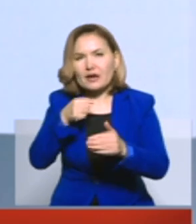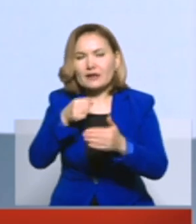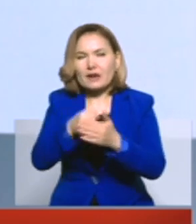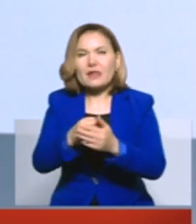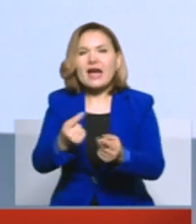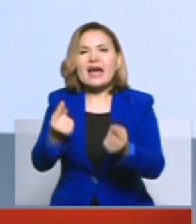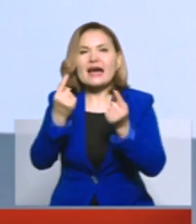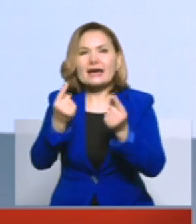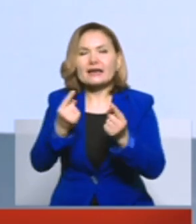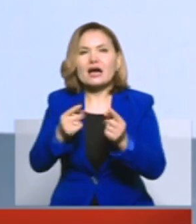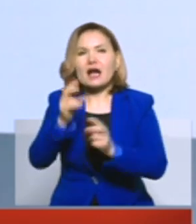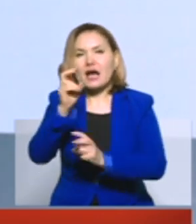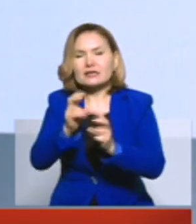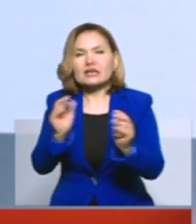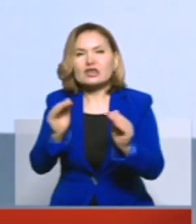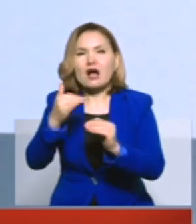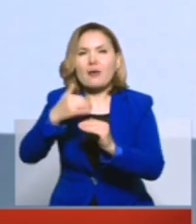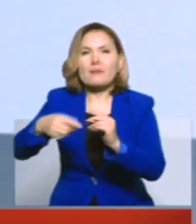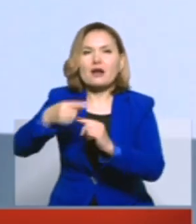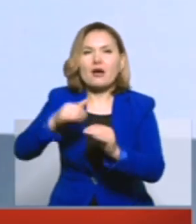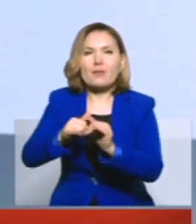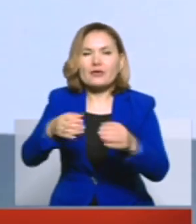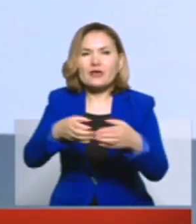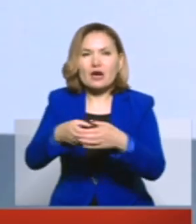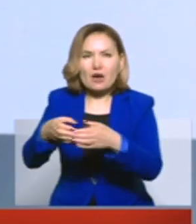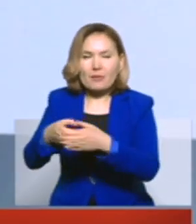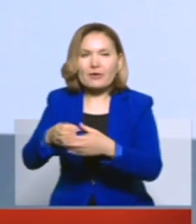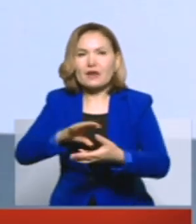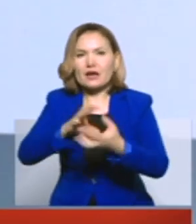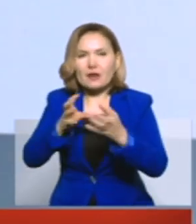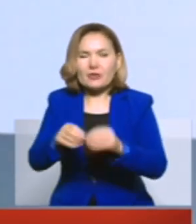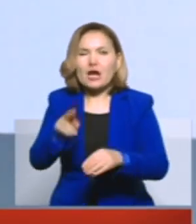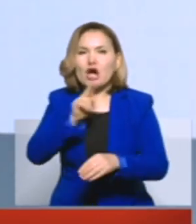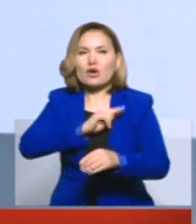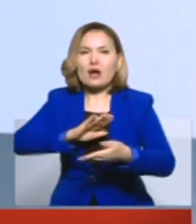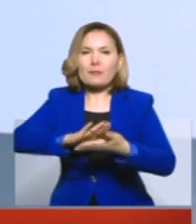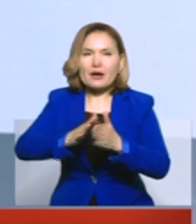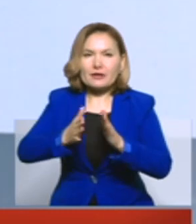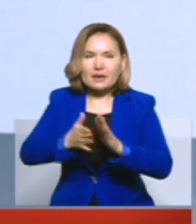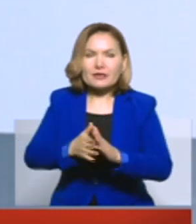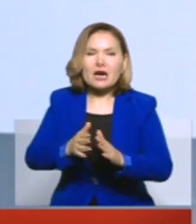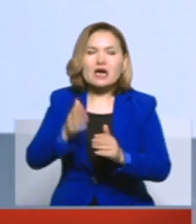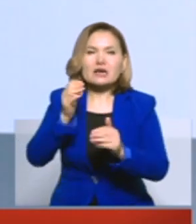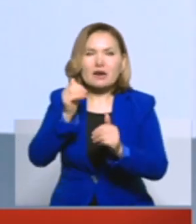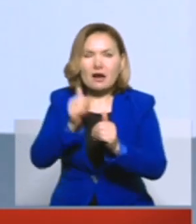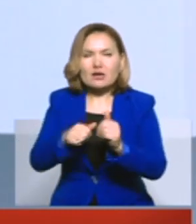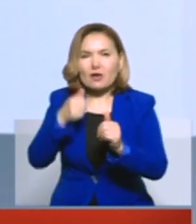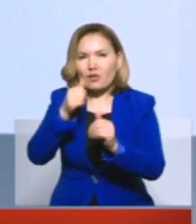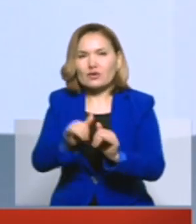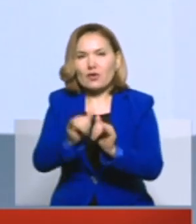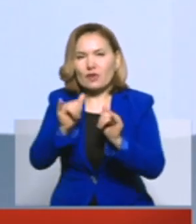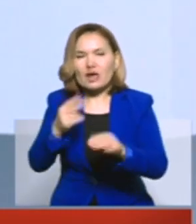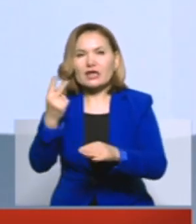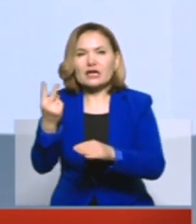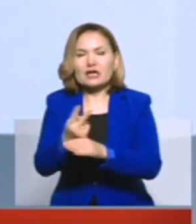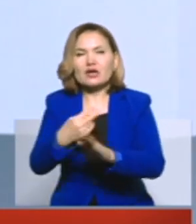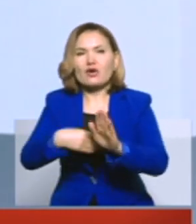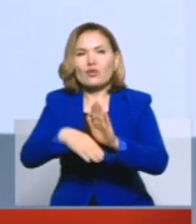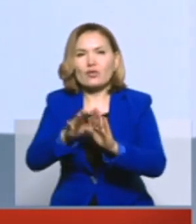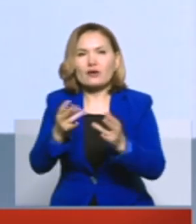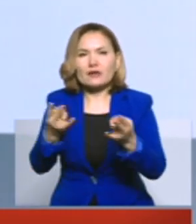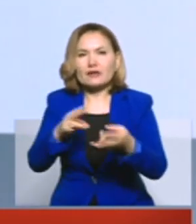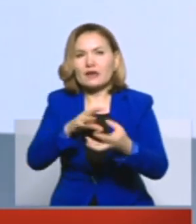ірі кәсіпорындардың шағын және орта бизнес субъектілерімен жасалатын офтейк келісім шарттарының санын кем дегенде 2 есеге арттыруды